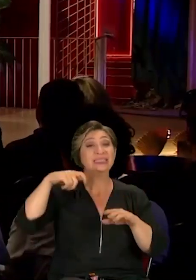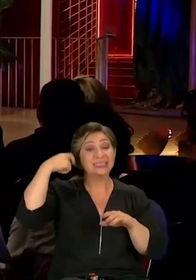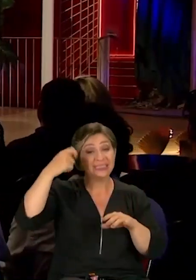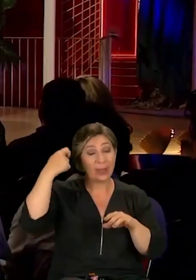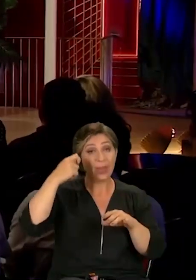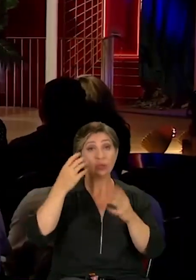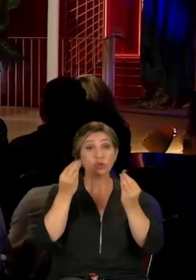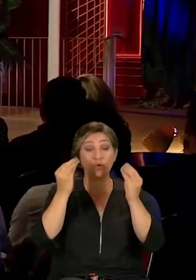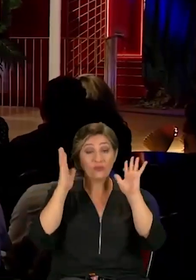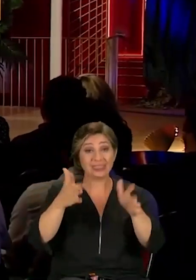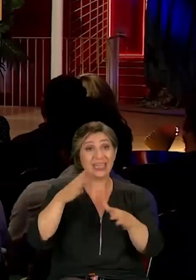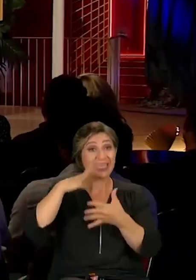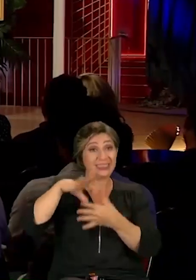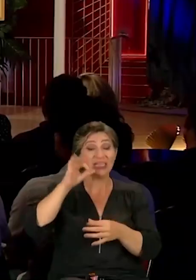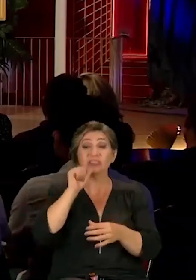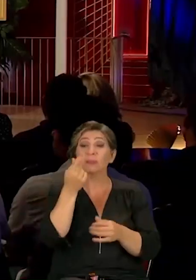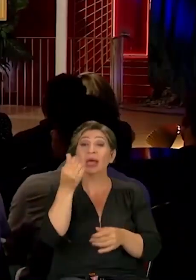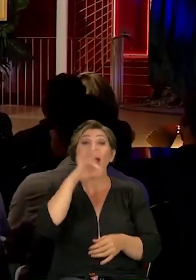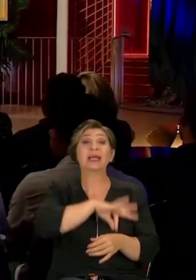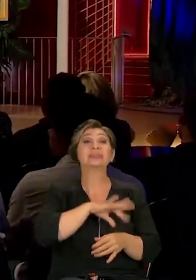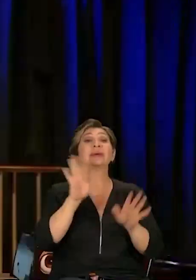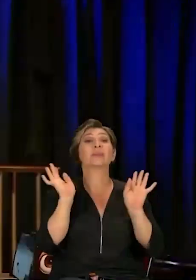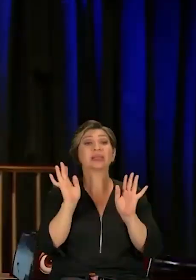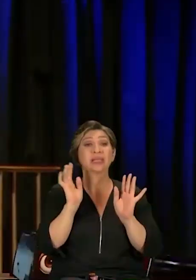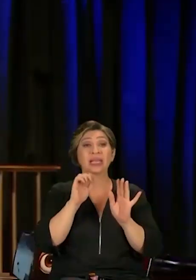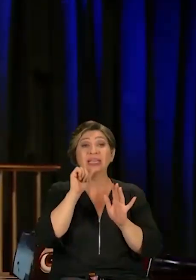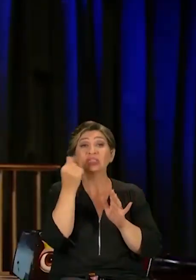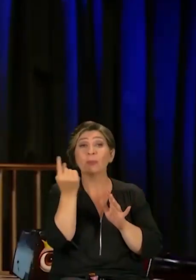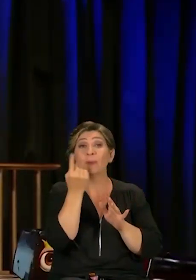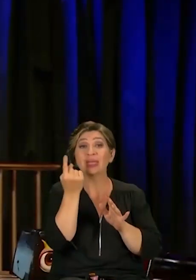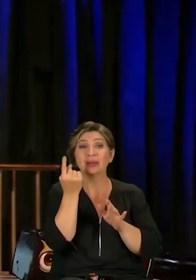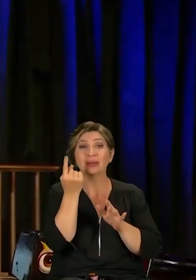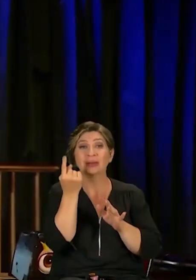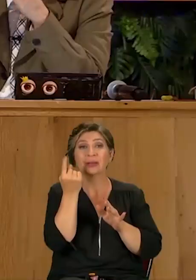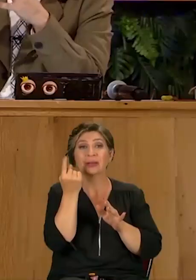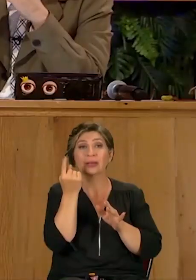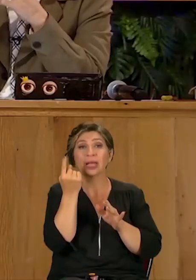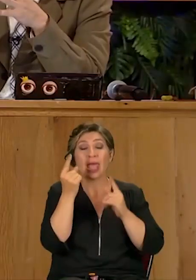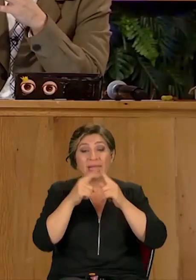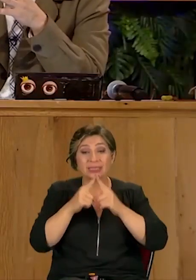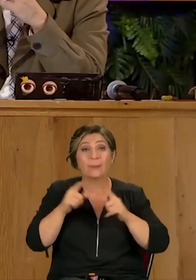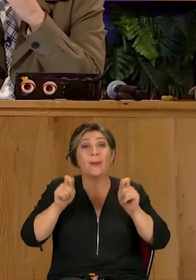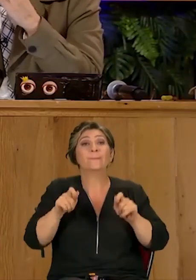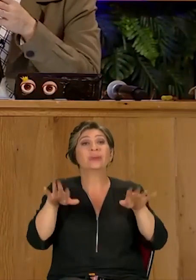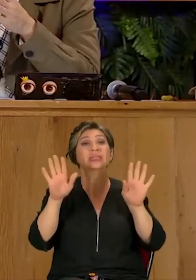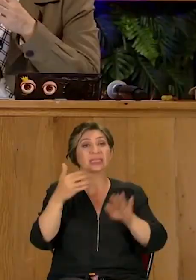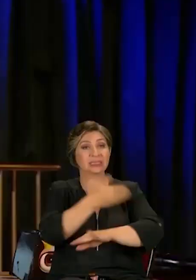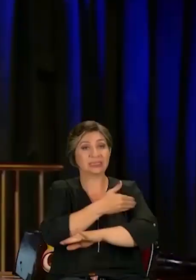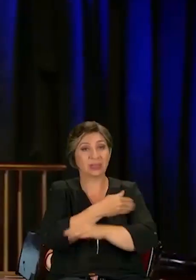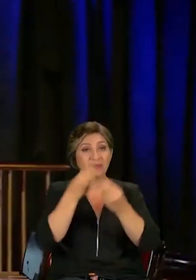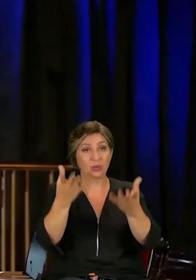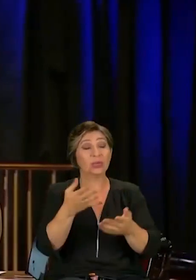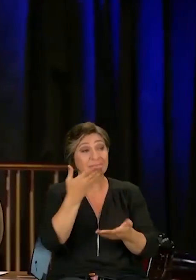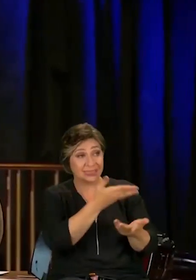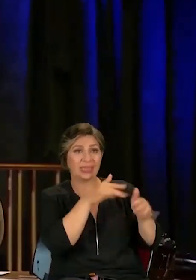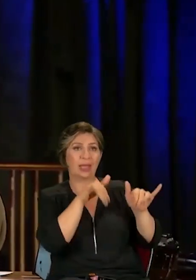Sinemaya birçok insan hiç para kazanmadan, hiçbir hesap yapmadan hizmet ediyorlar